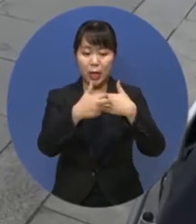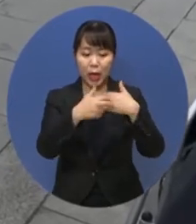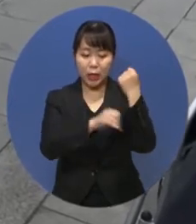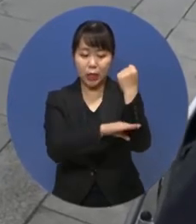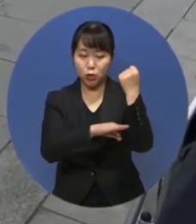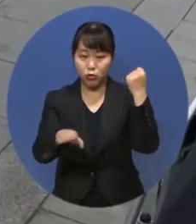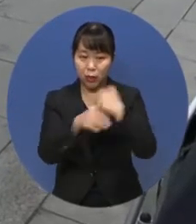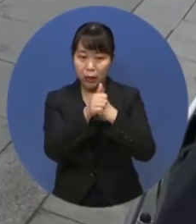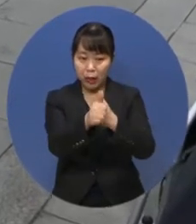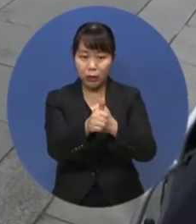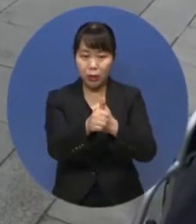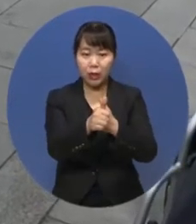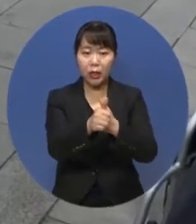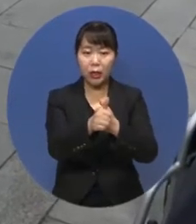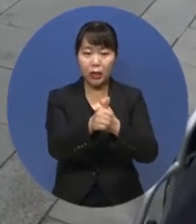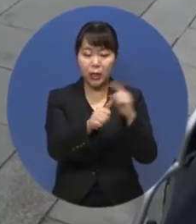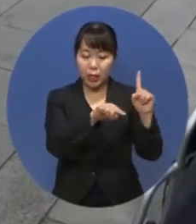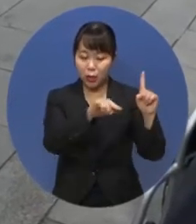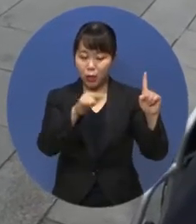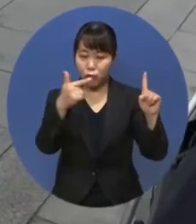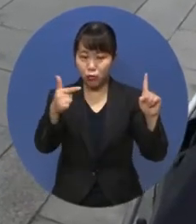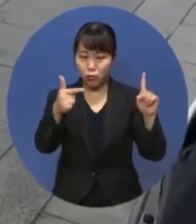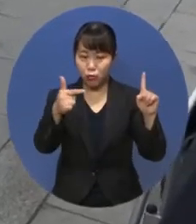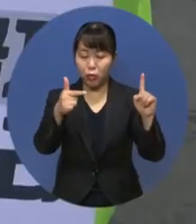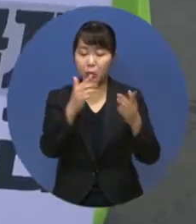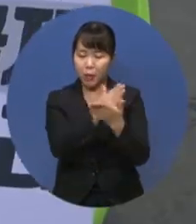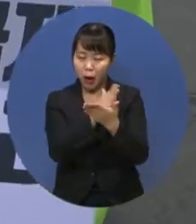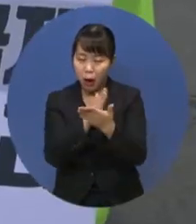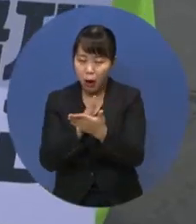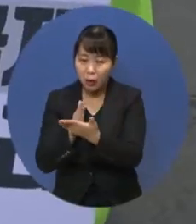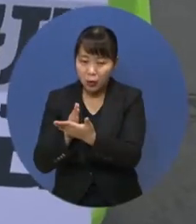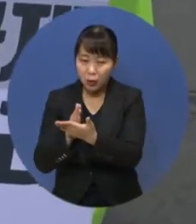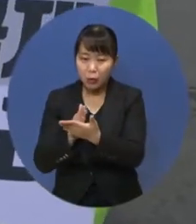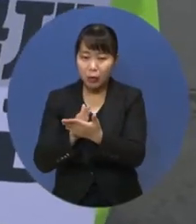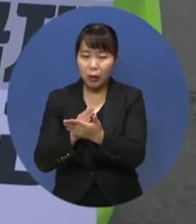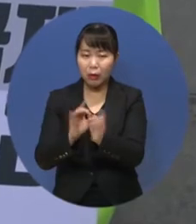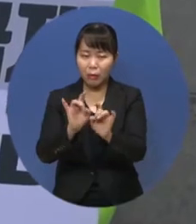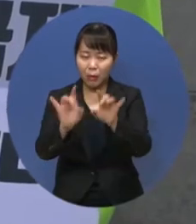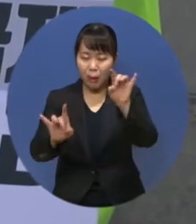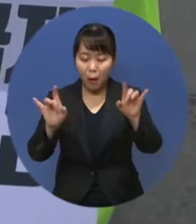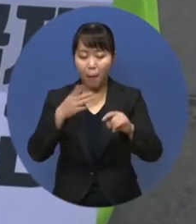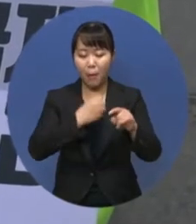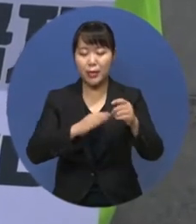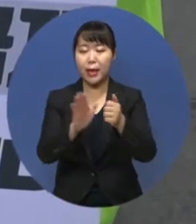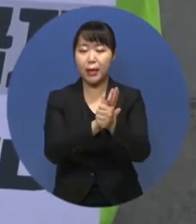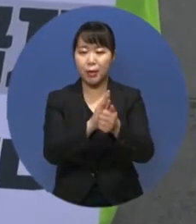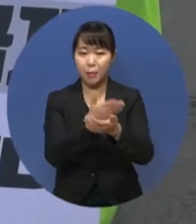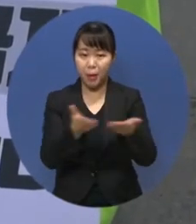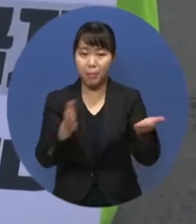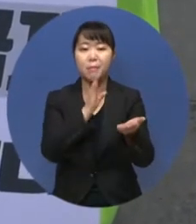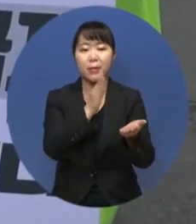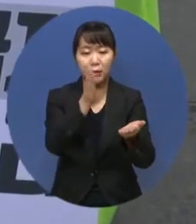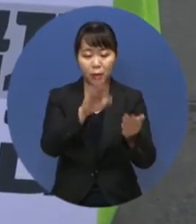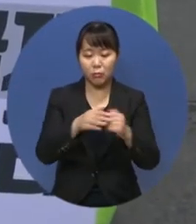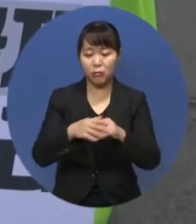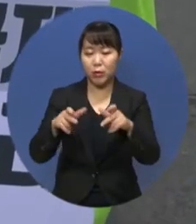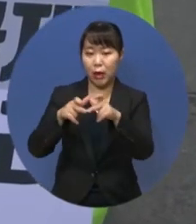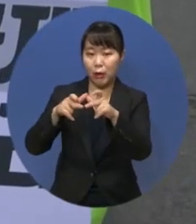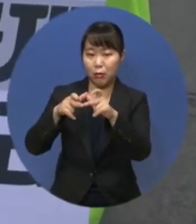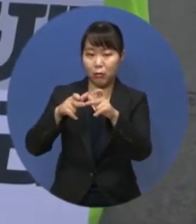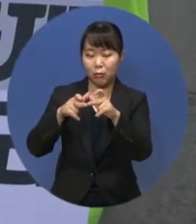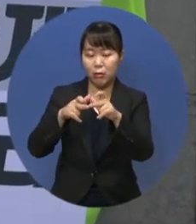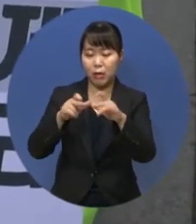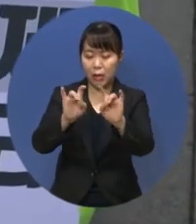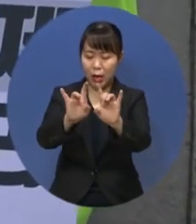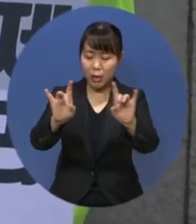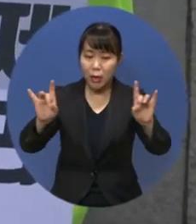기준에 따라 1등급에서 6등급까지 나눠 차등적으로 복지 혜택을 제공했는데, 이는